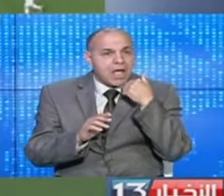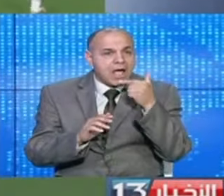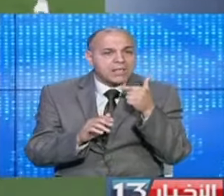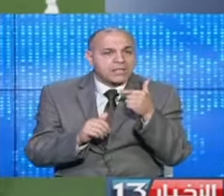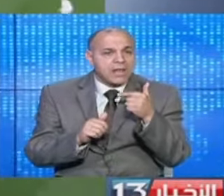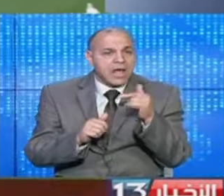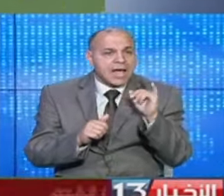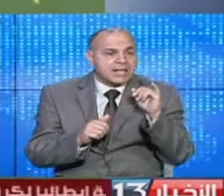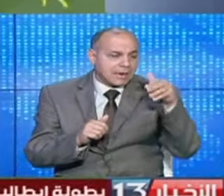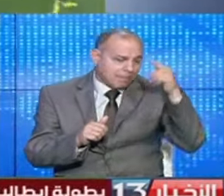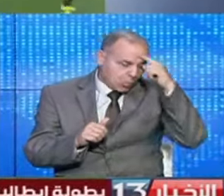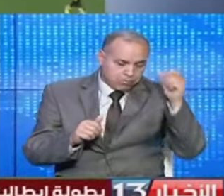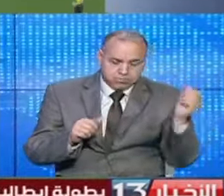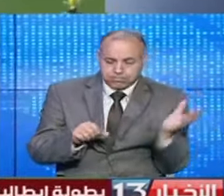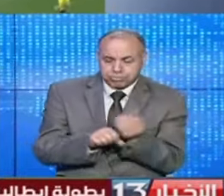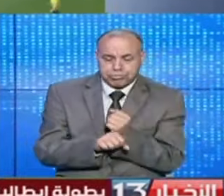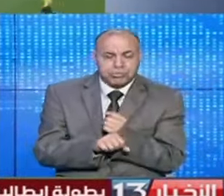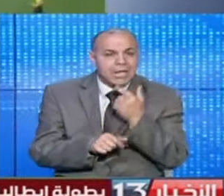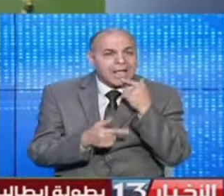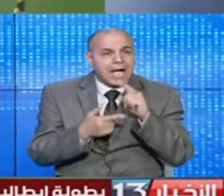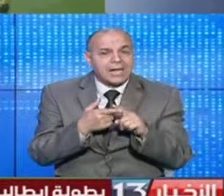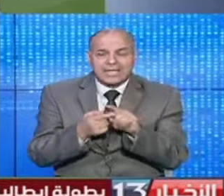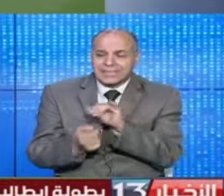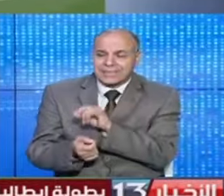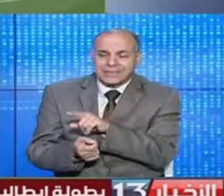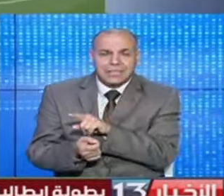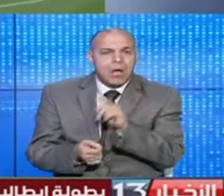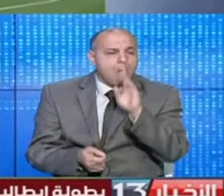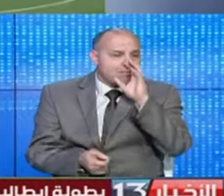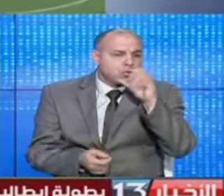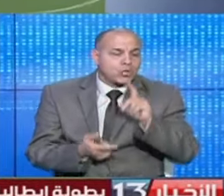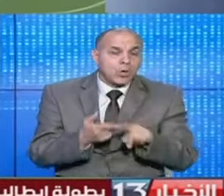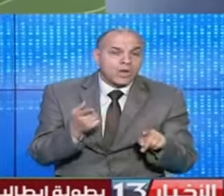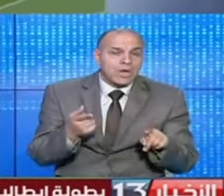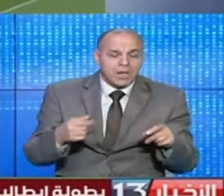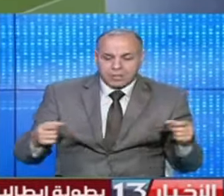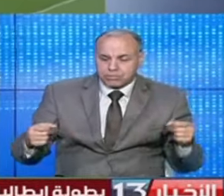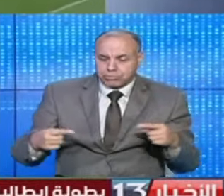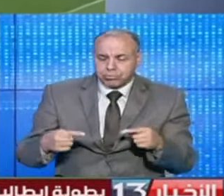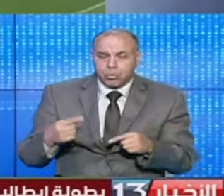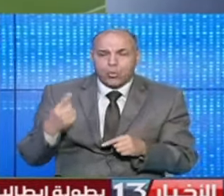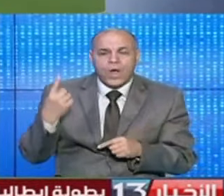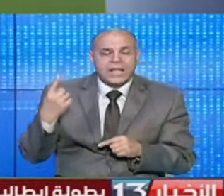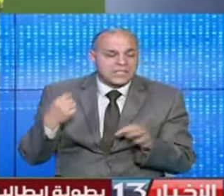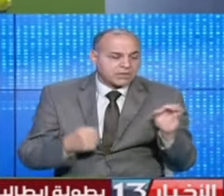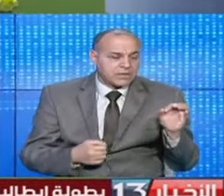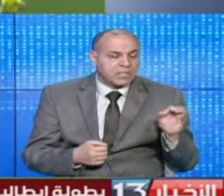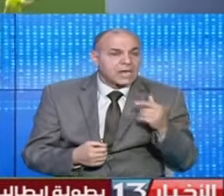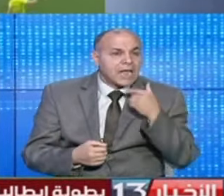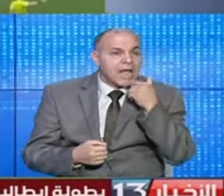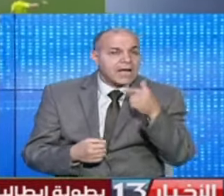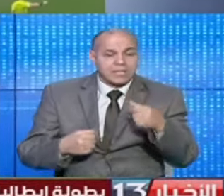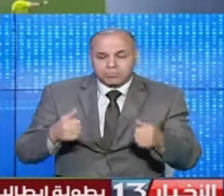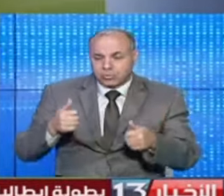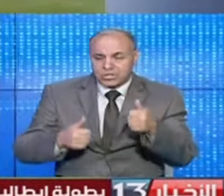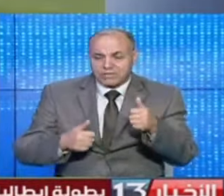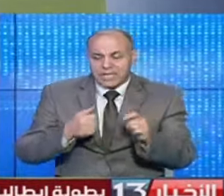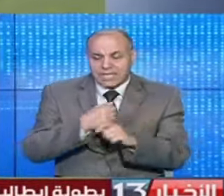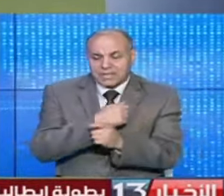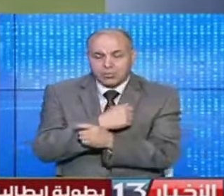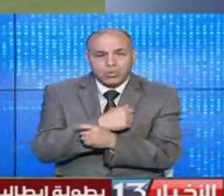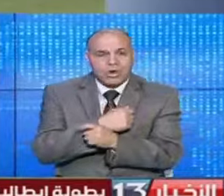ليقود أنتر ميلانو إلى الفوز على مضيفه بولونيا بهدف دون رد ضمن منافسات